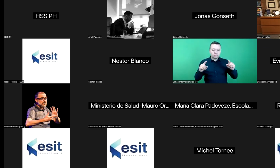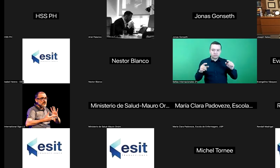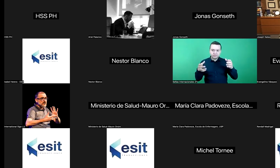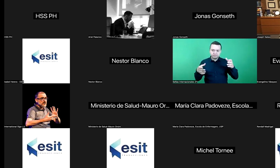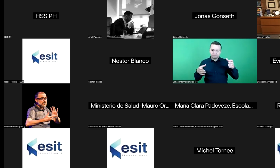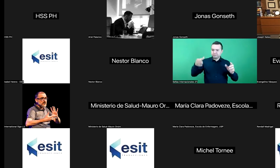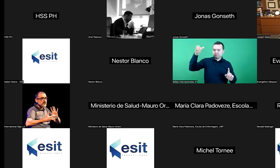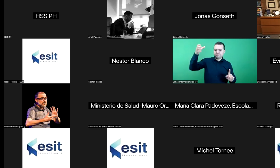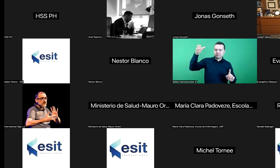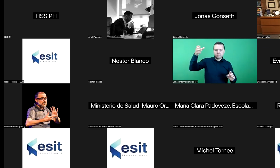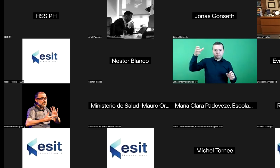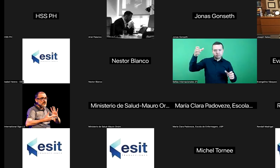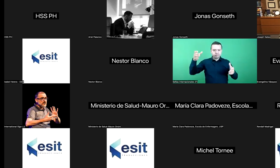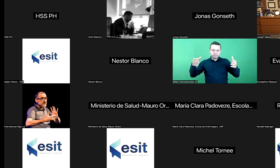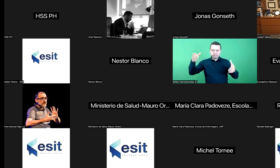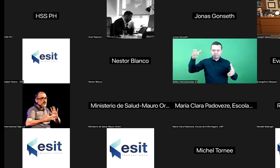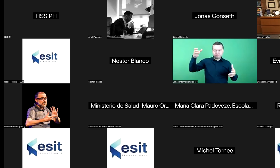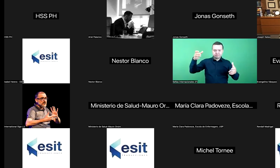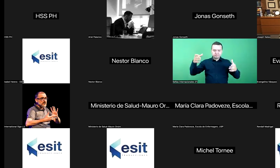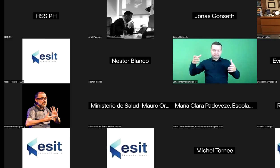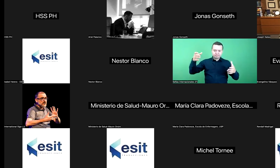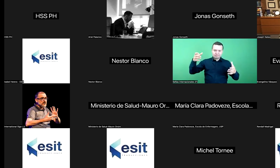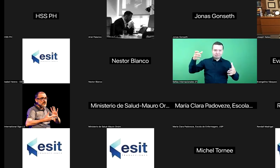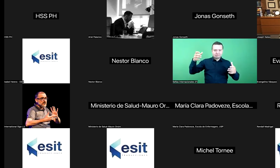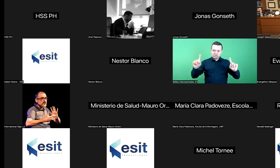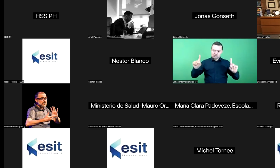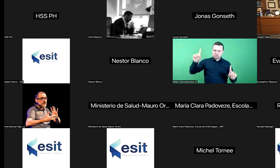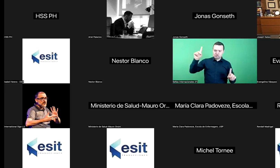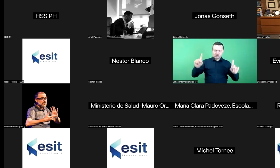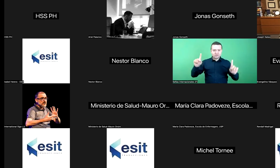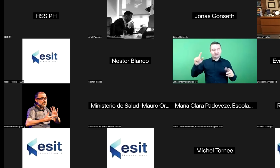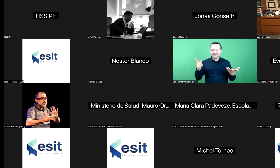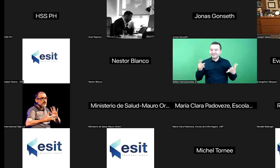je dis, doit nous interpeller, nous tous.